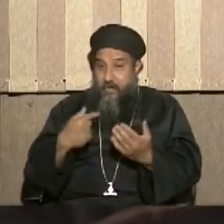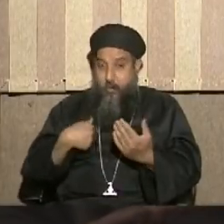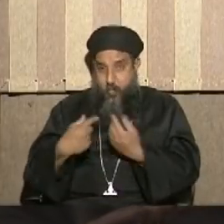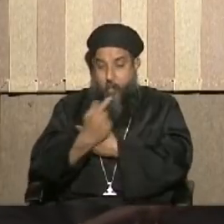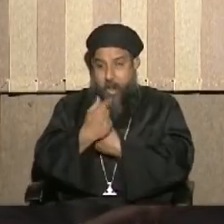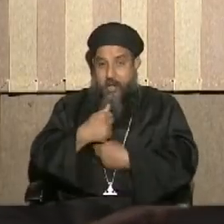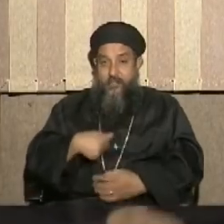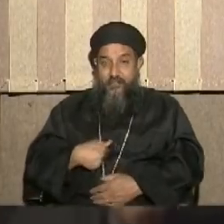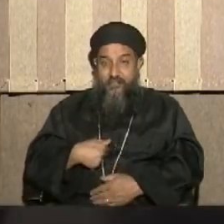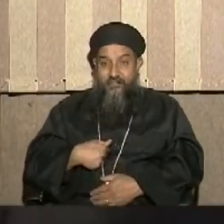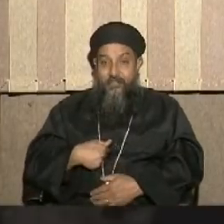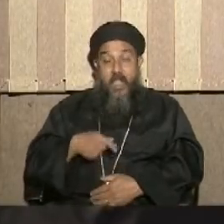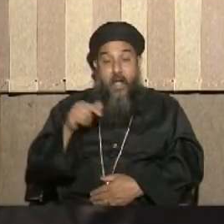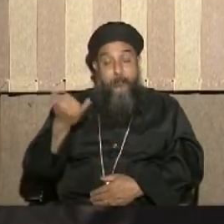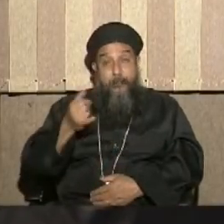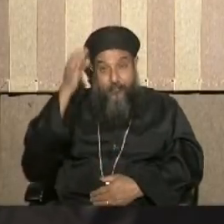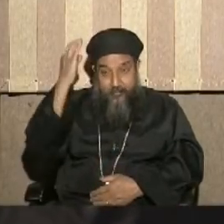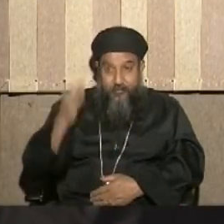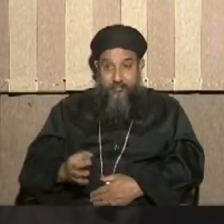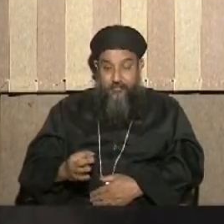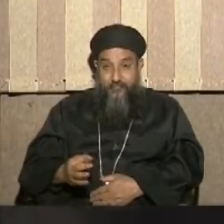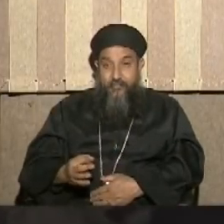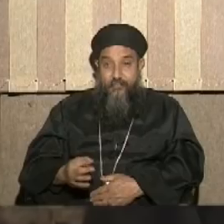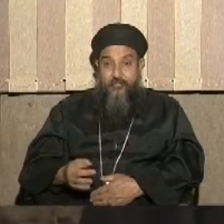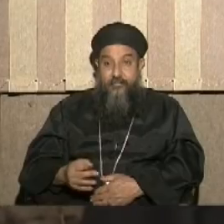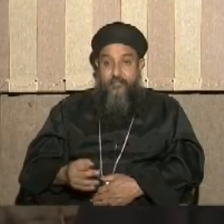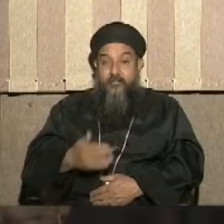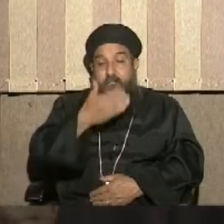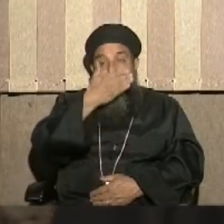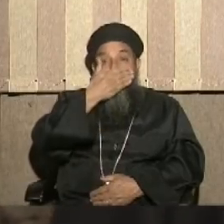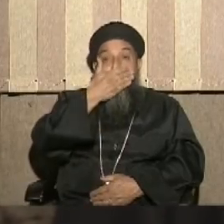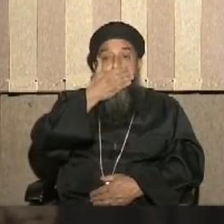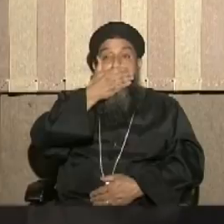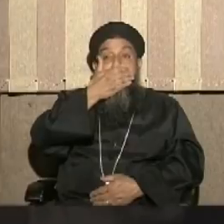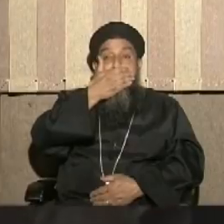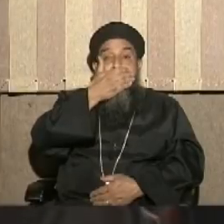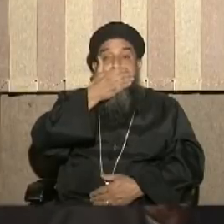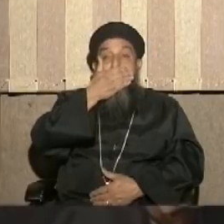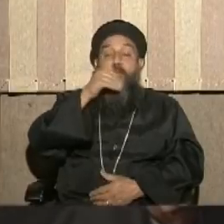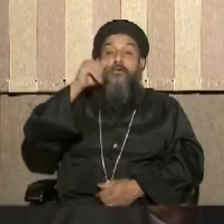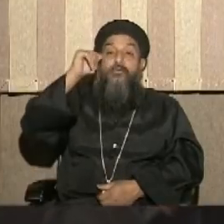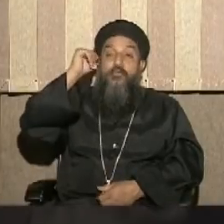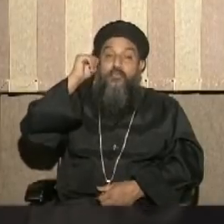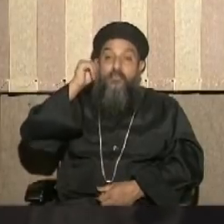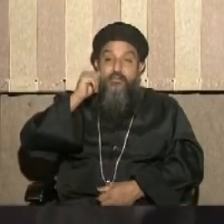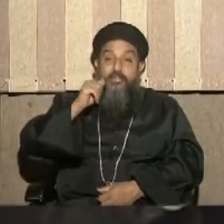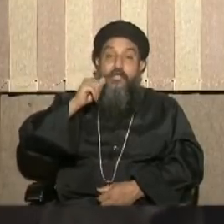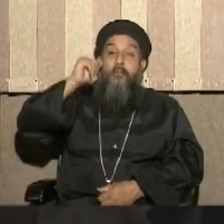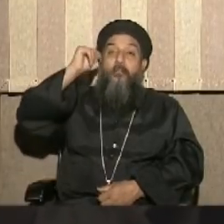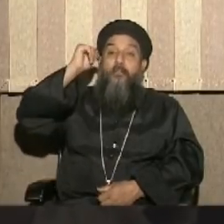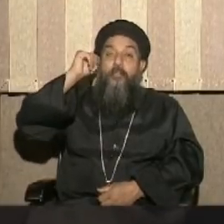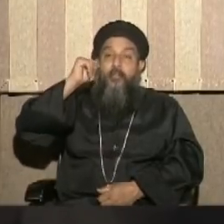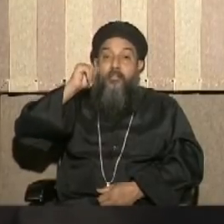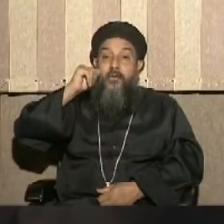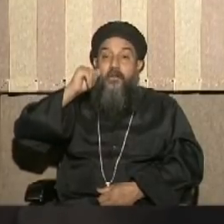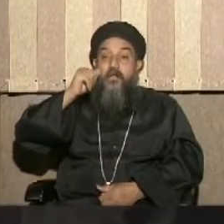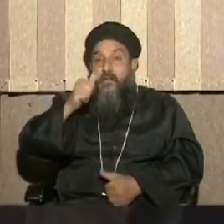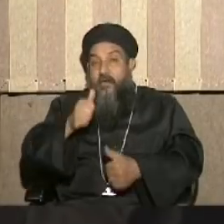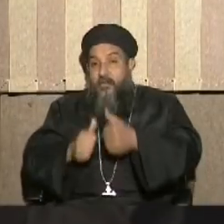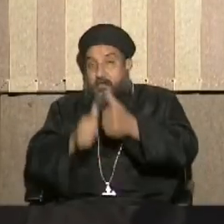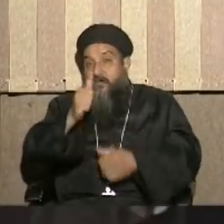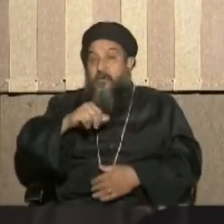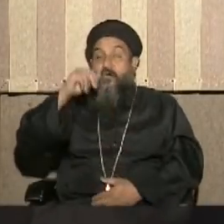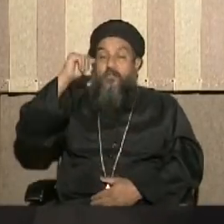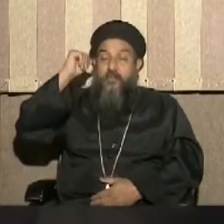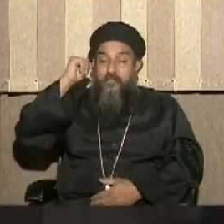أولاد، أهم حاجة السكوت واحتمال الشدايد بصبر، لأن